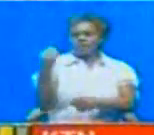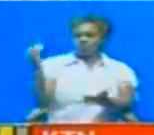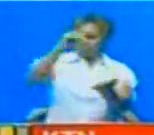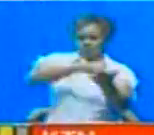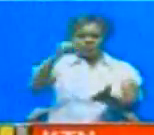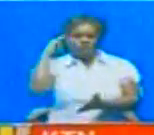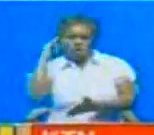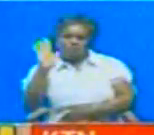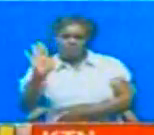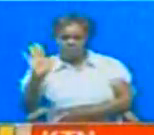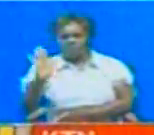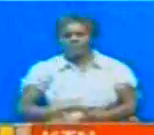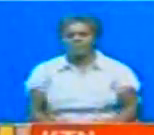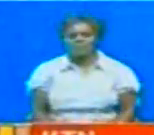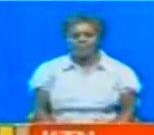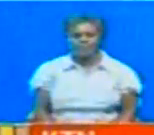simu zao.